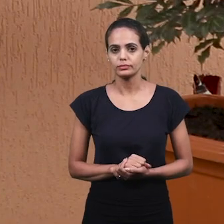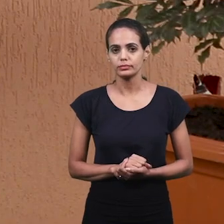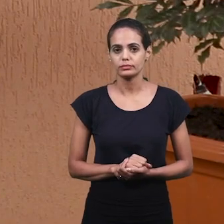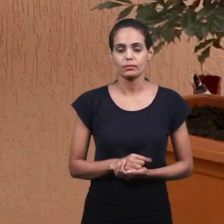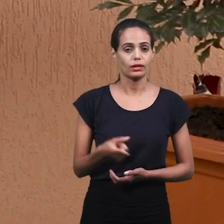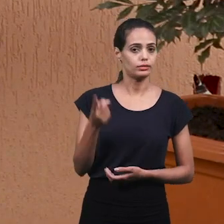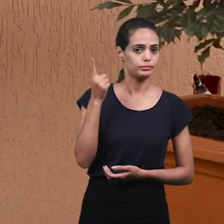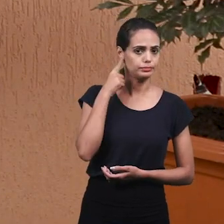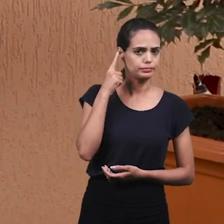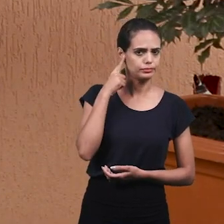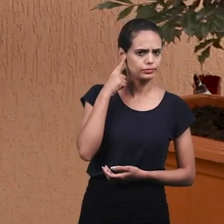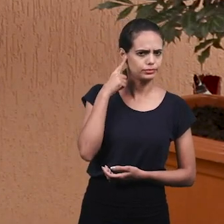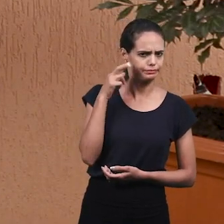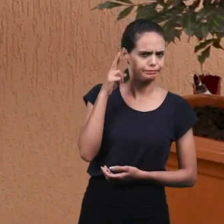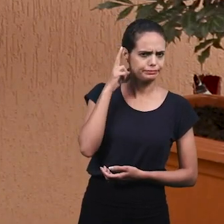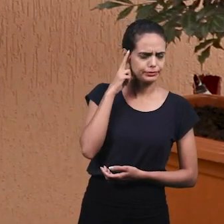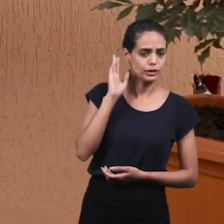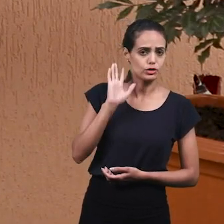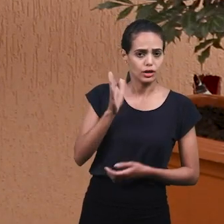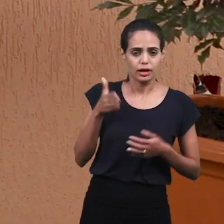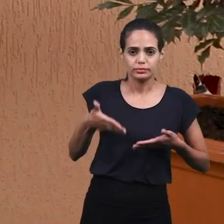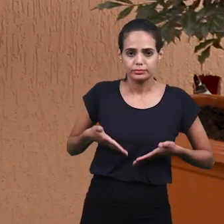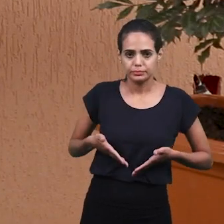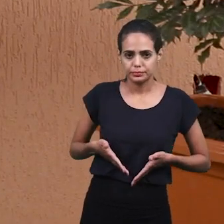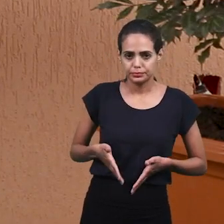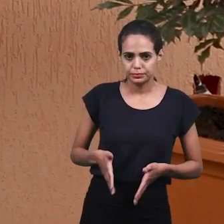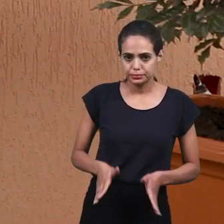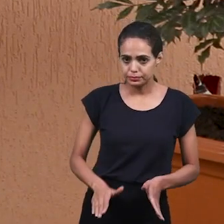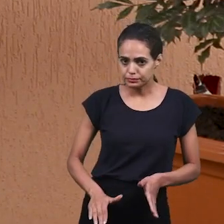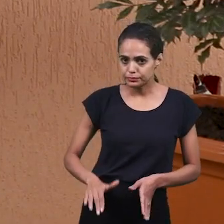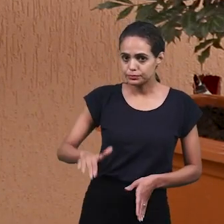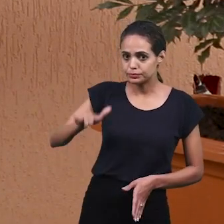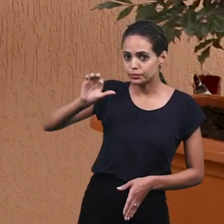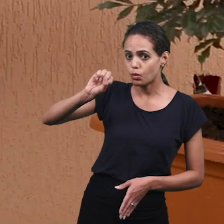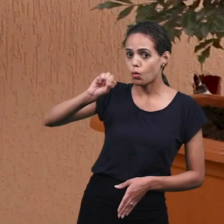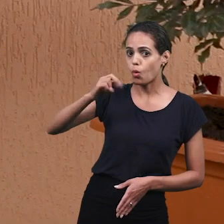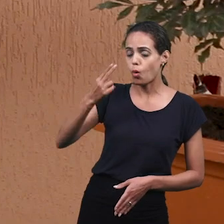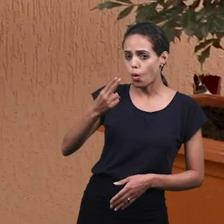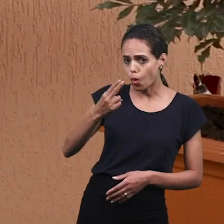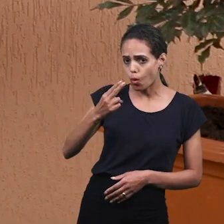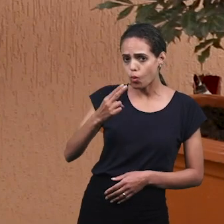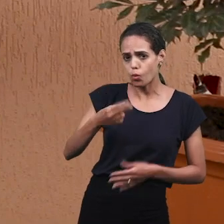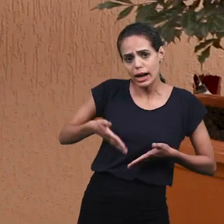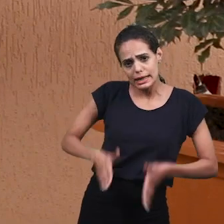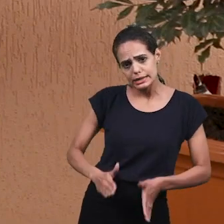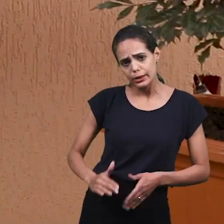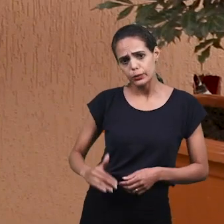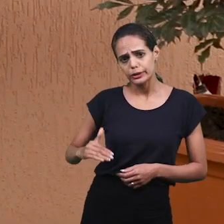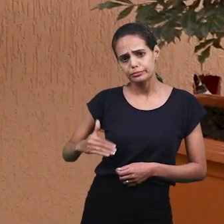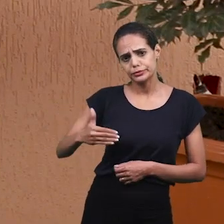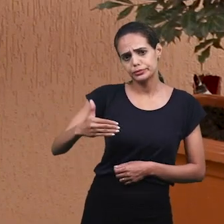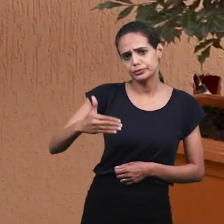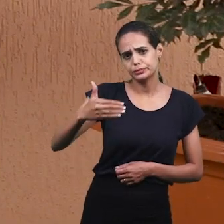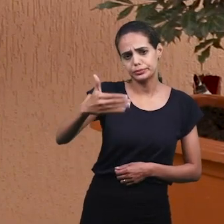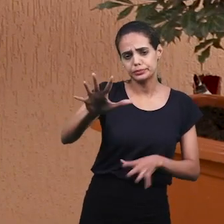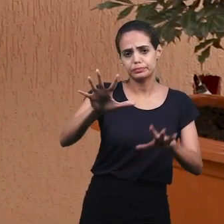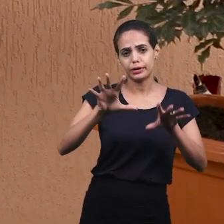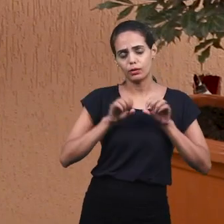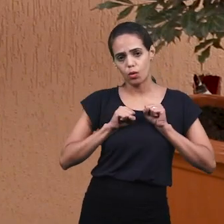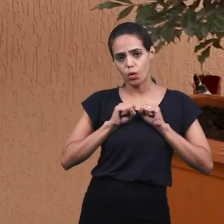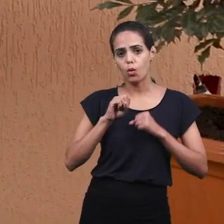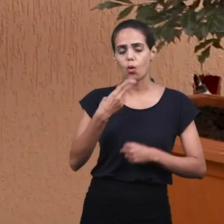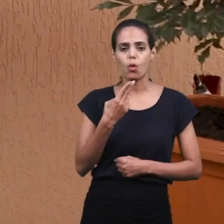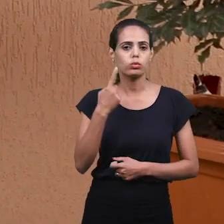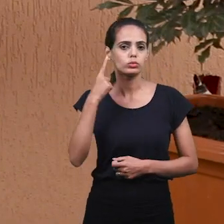cas de déficience d'audition, nous avons ceux qui sont nés avec son nez sourd ou sont devenus le long de leur